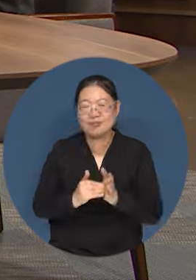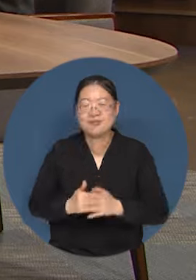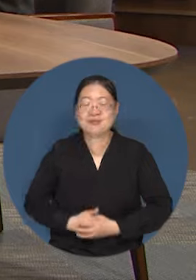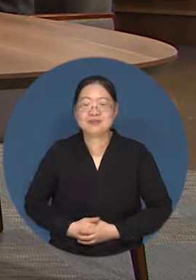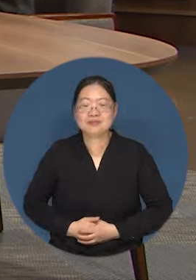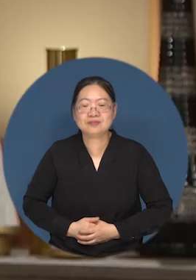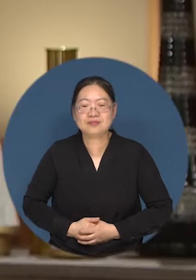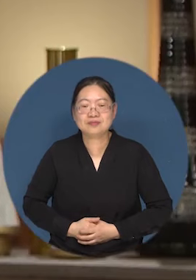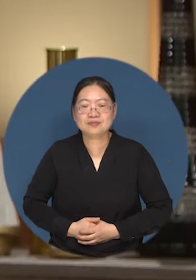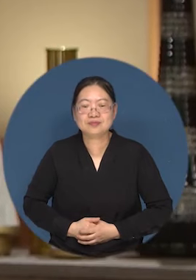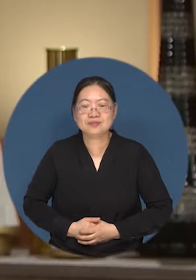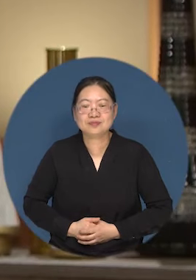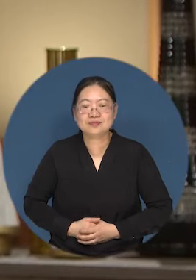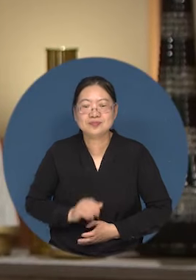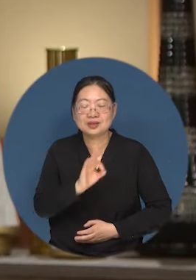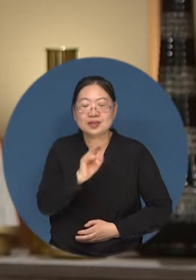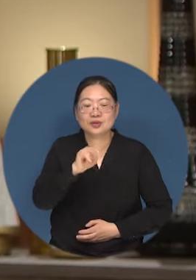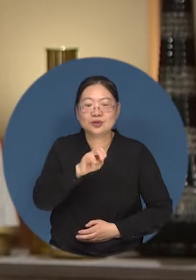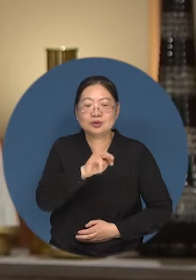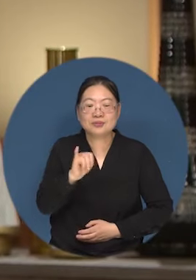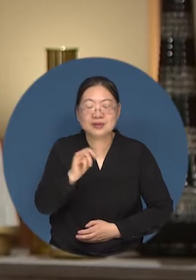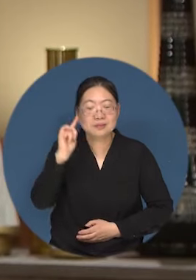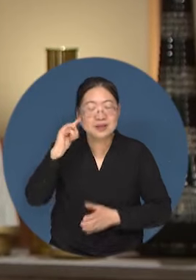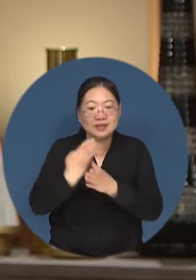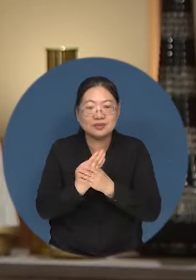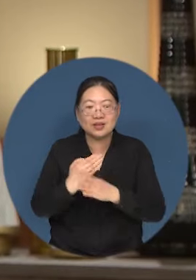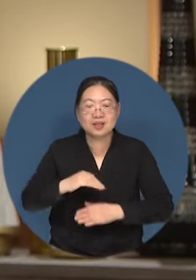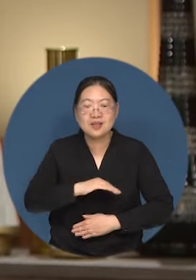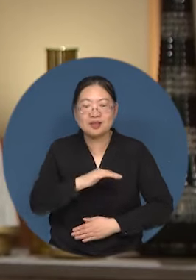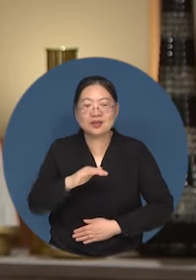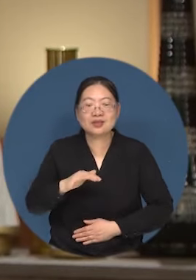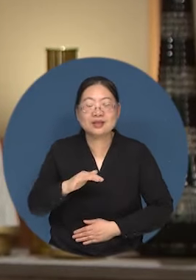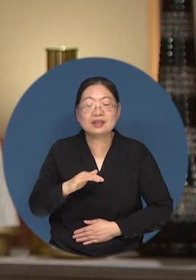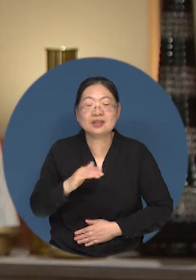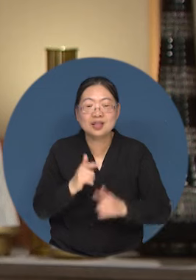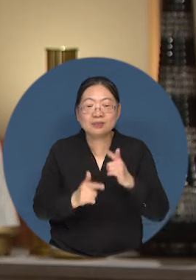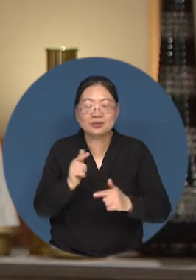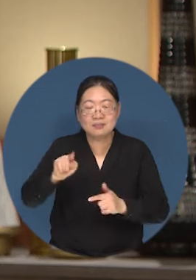그 이유미 박사님의 그 우리나무